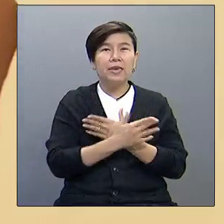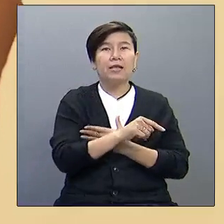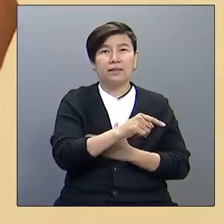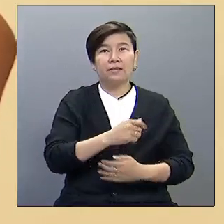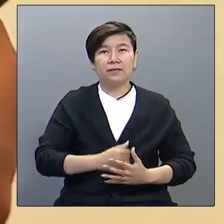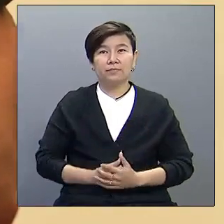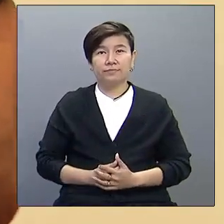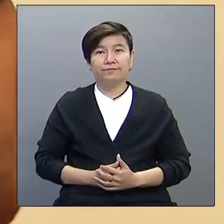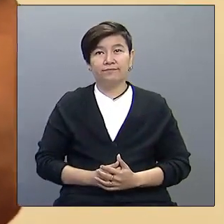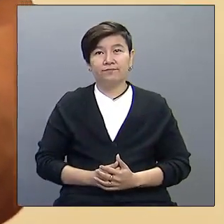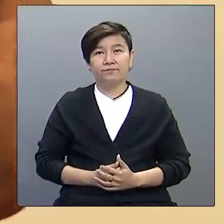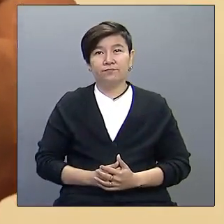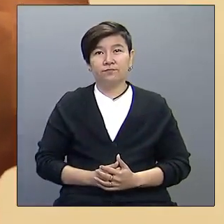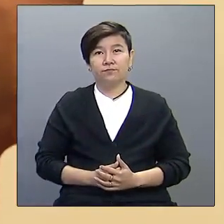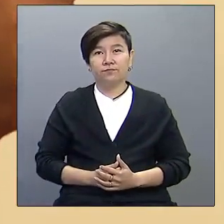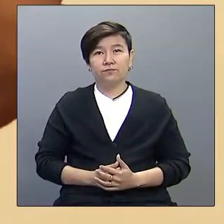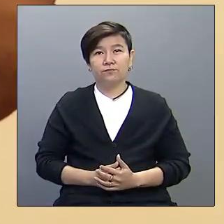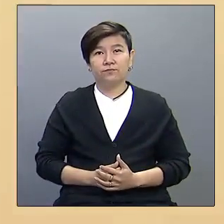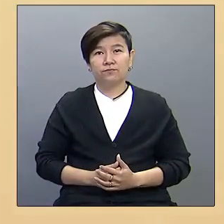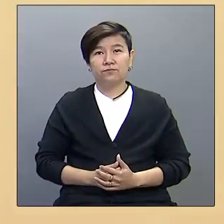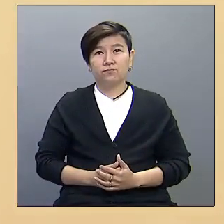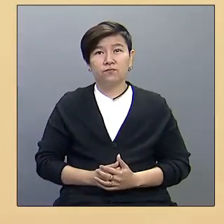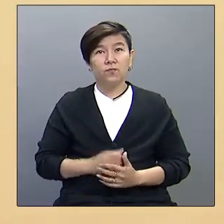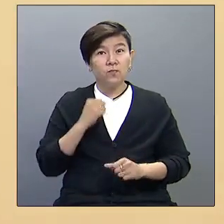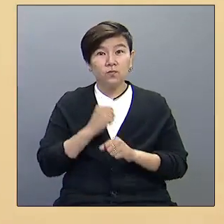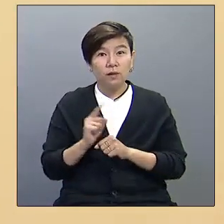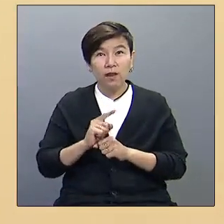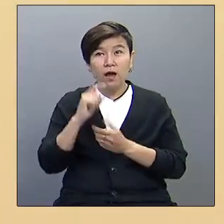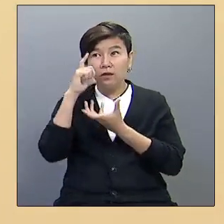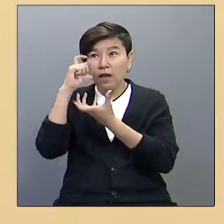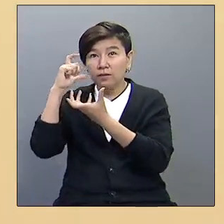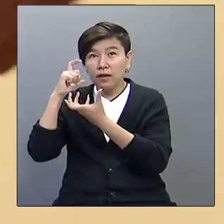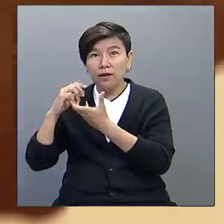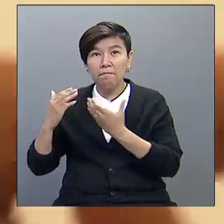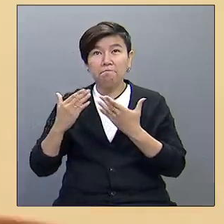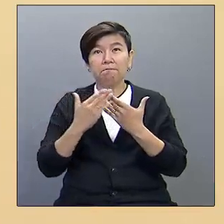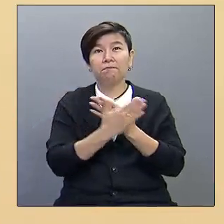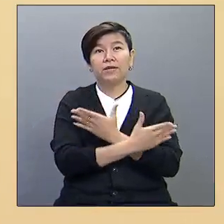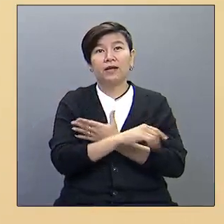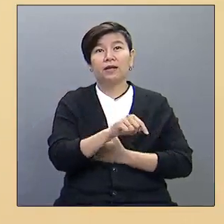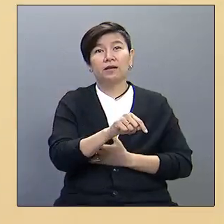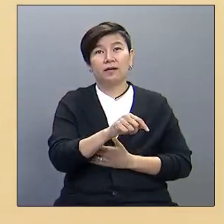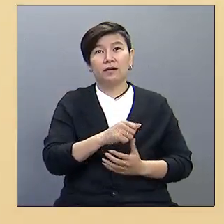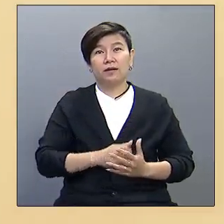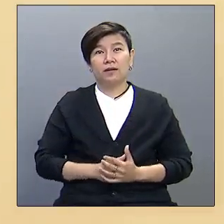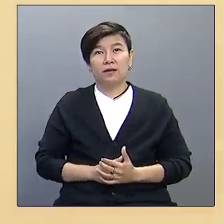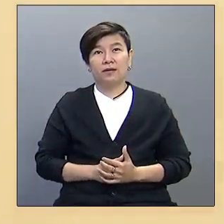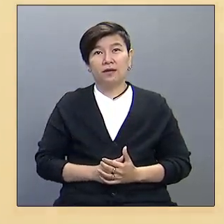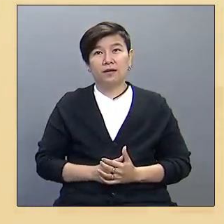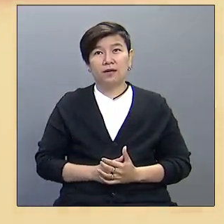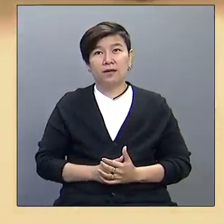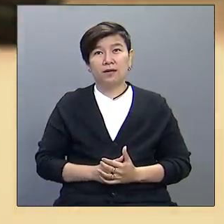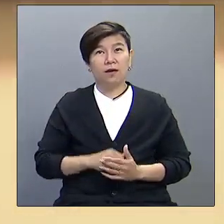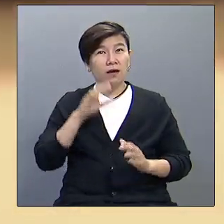Street photoในวันนี้จึงไม่ใช่การเดินทางแสวงหาฉากหลังในที่สาธารณะแต่ภาพสวยเท่หน่อยเสี้ยววินาที